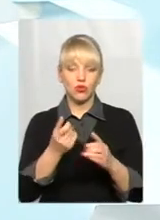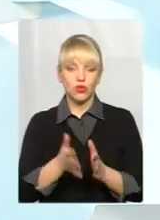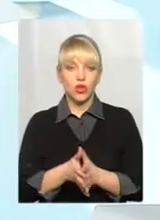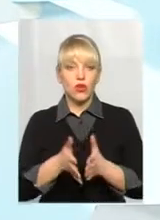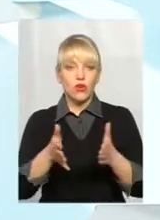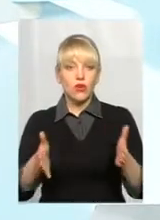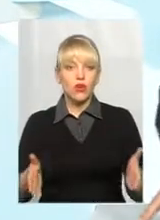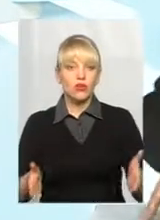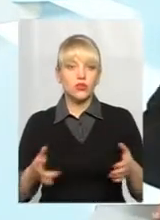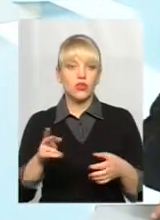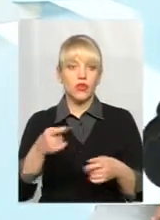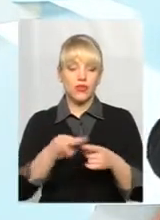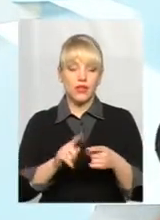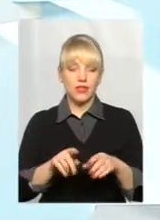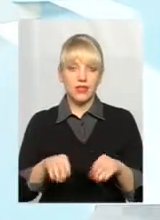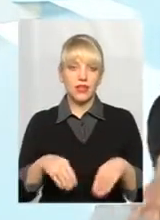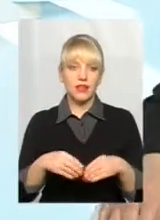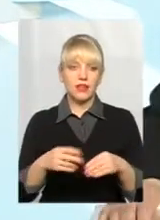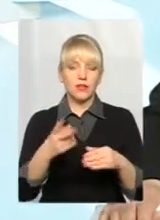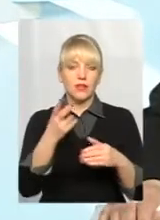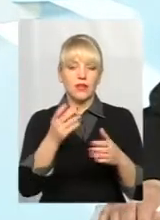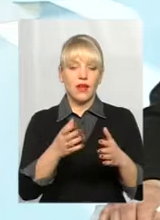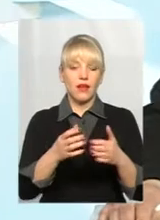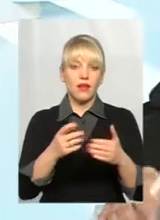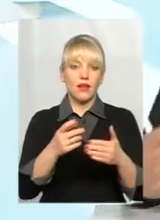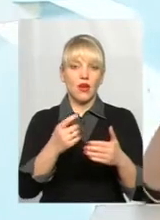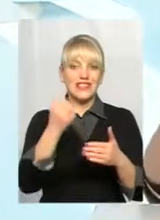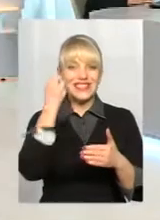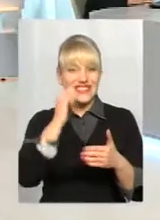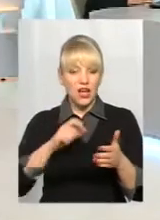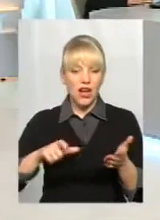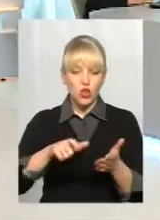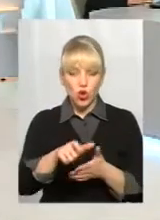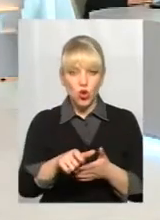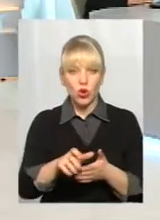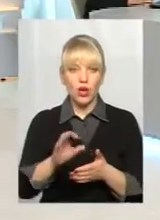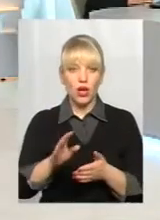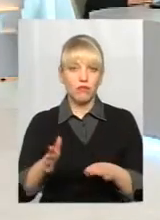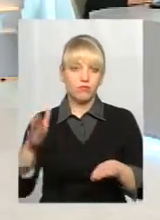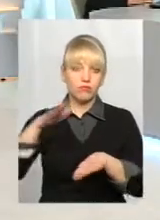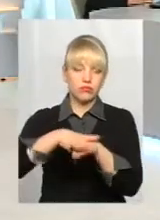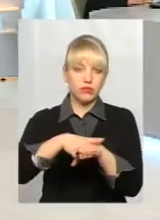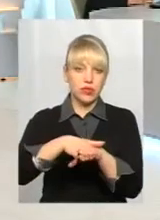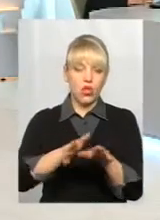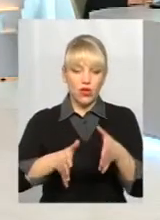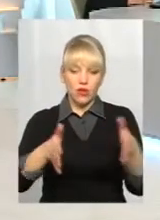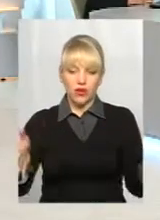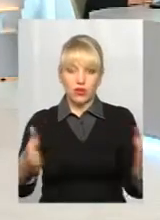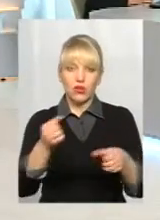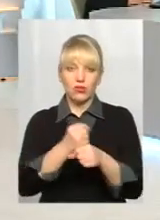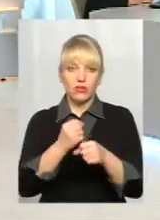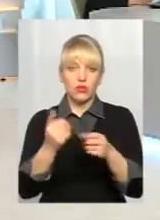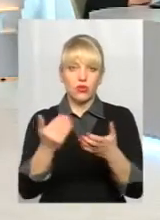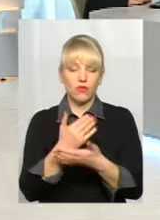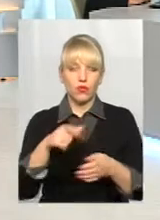Ну, на неї наложить там той асфальт трошки ширший, а де я завтра буду їхати по місцевих потребах, я вже не